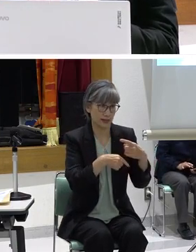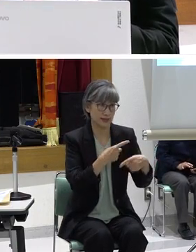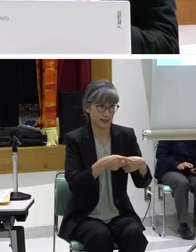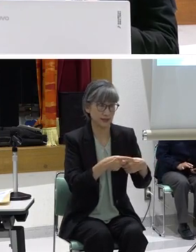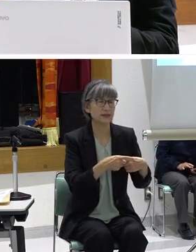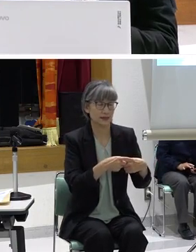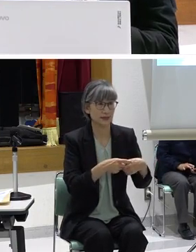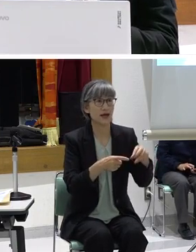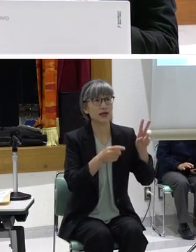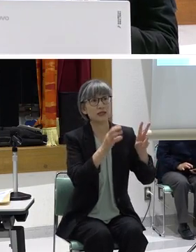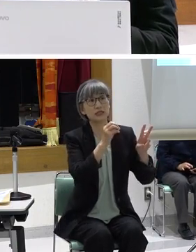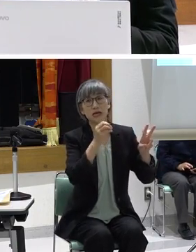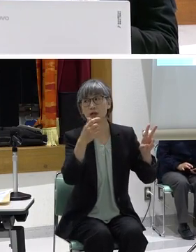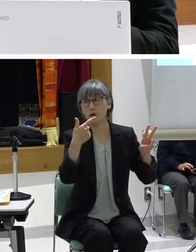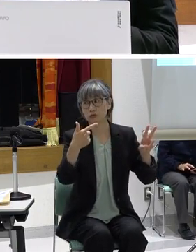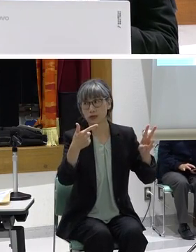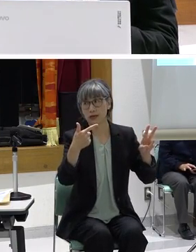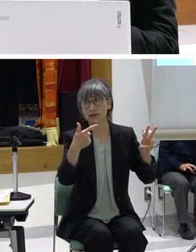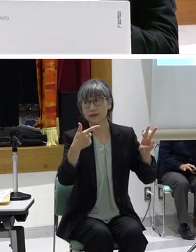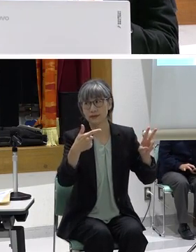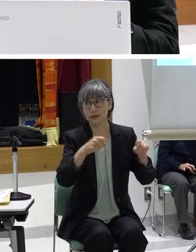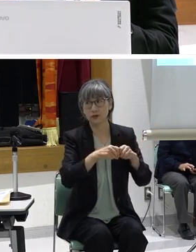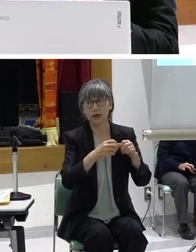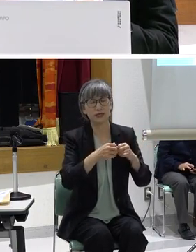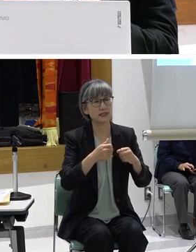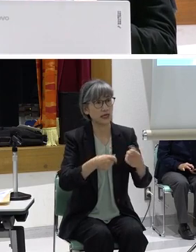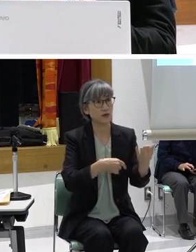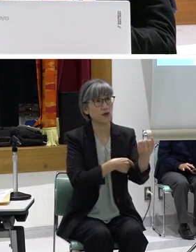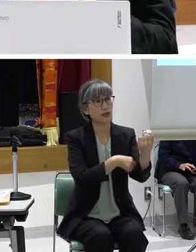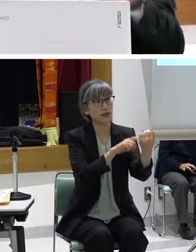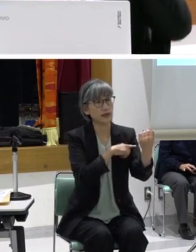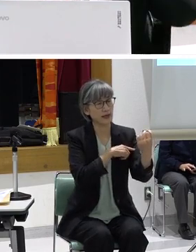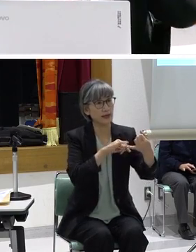2006年に国連の障害者権利条約が採択されました。